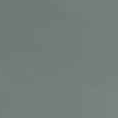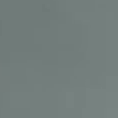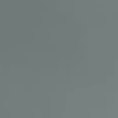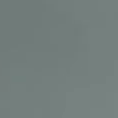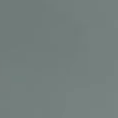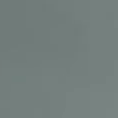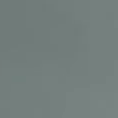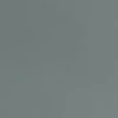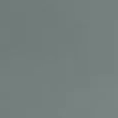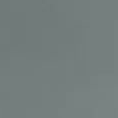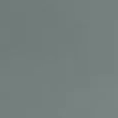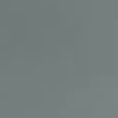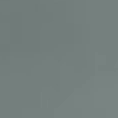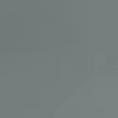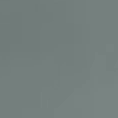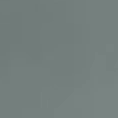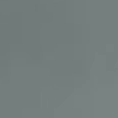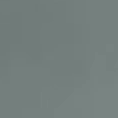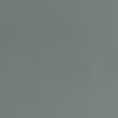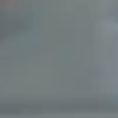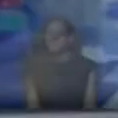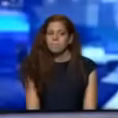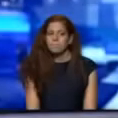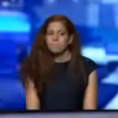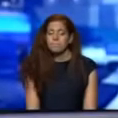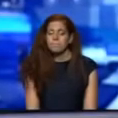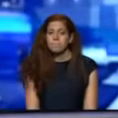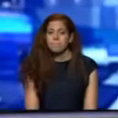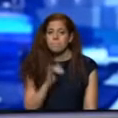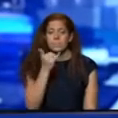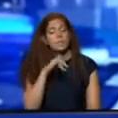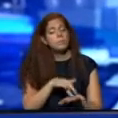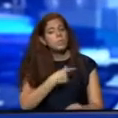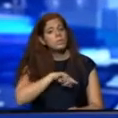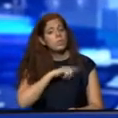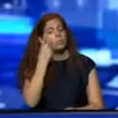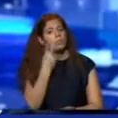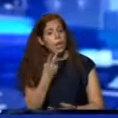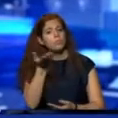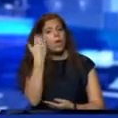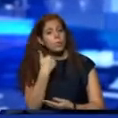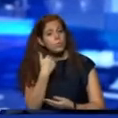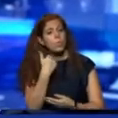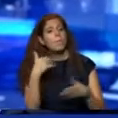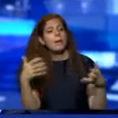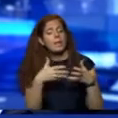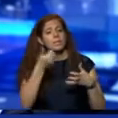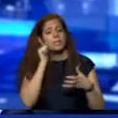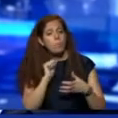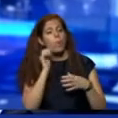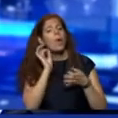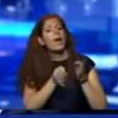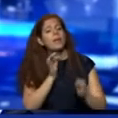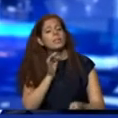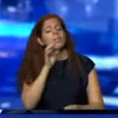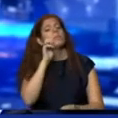נכשל עליכם, פשע נכשל. כן, נמצאות איתנו עכשיו שתיים שהיו בכנס הזה אתמול, עורכת הדין